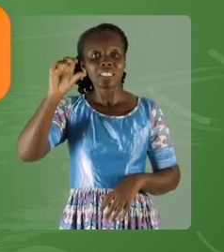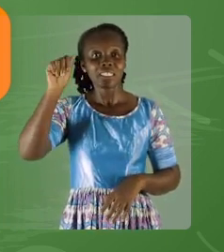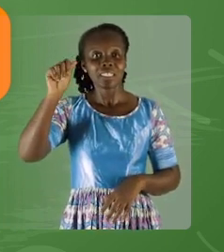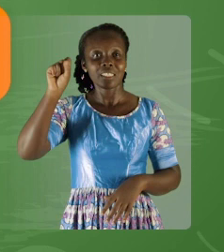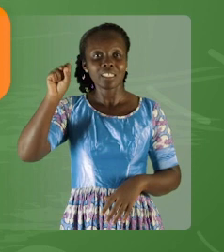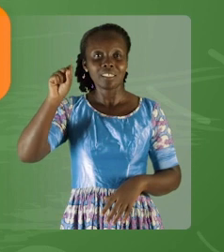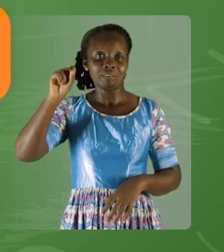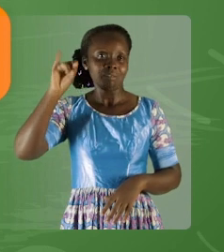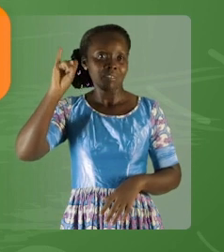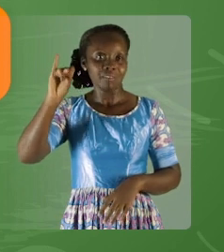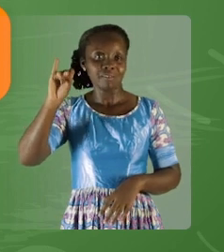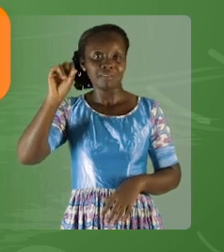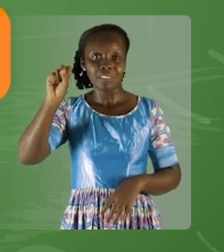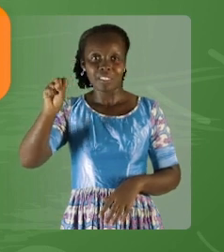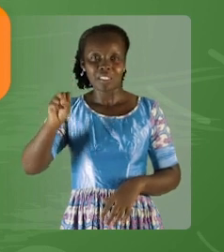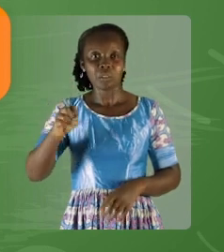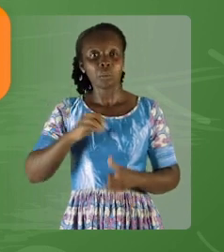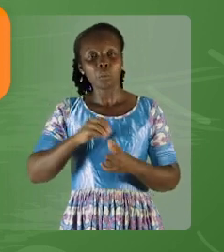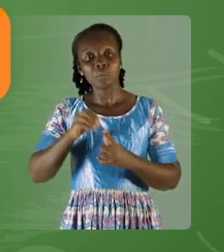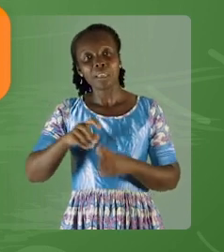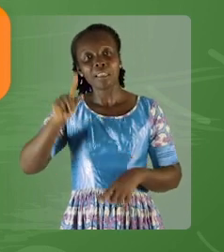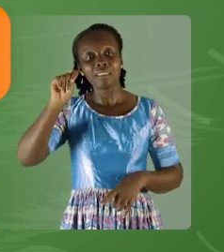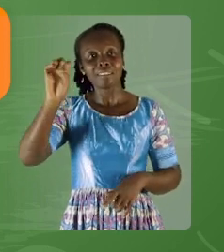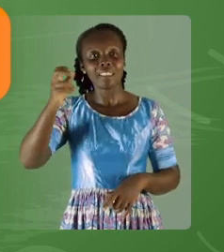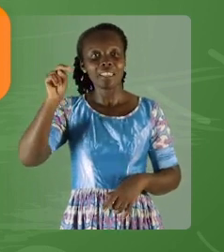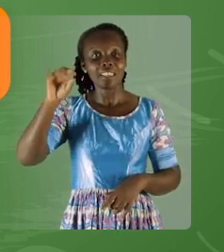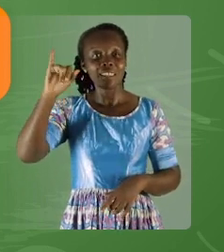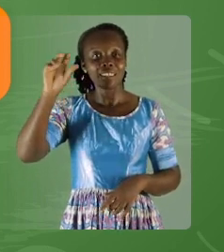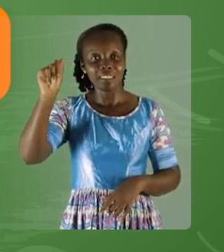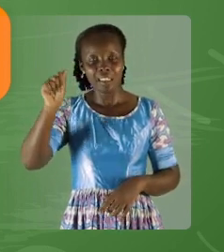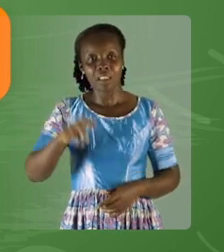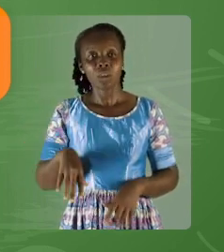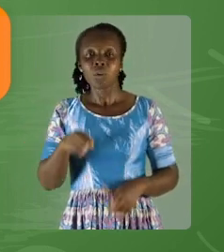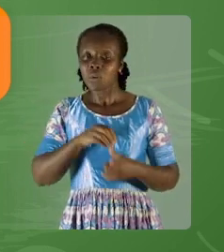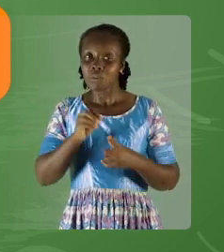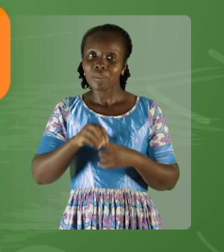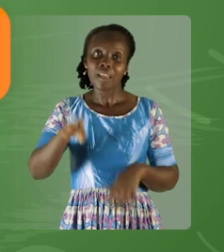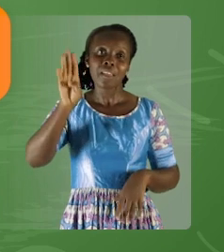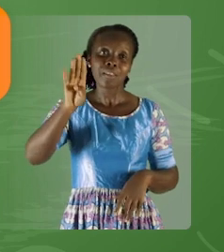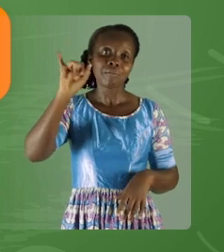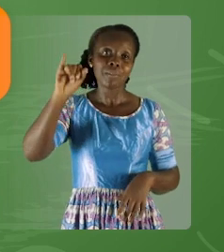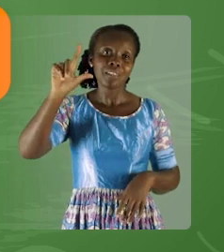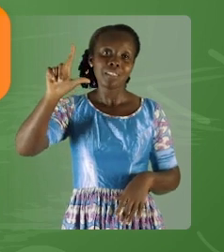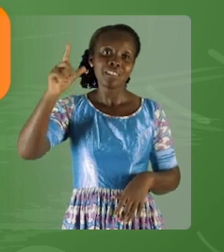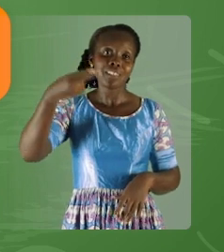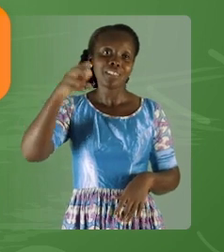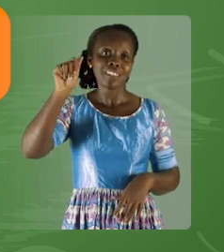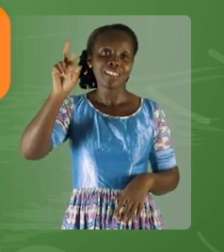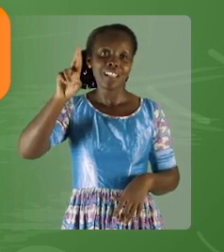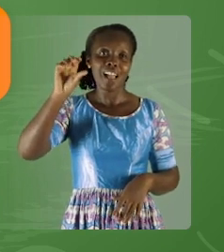l'exemple du ténia ou du téniasis et l'exemple de la